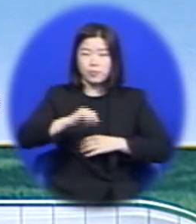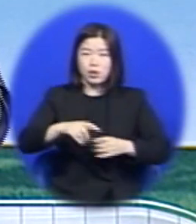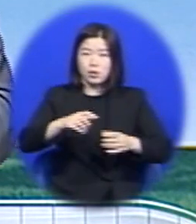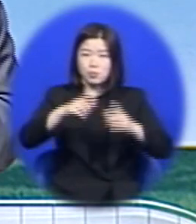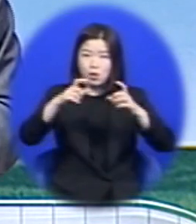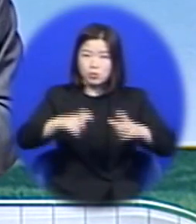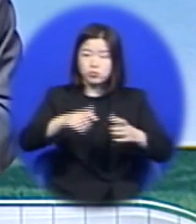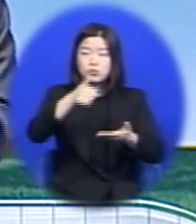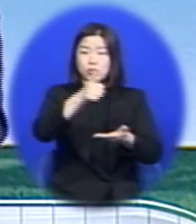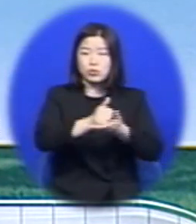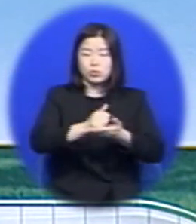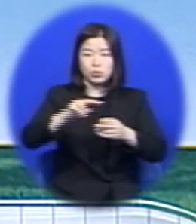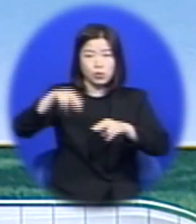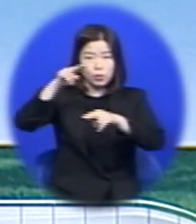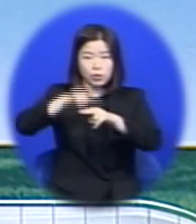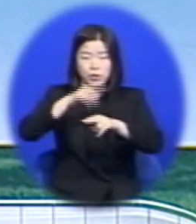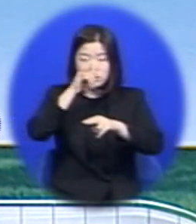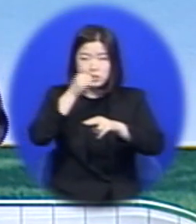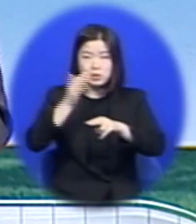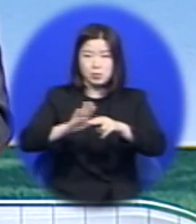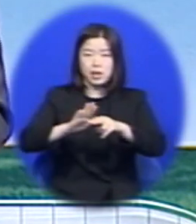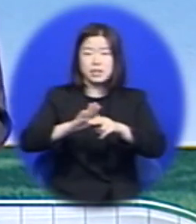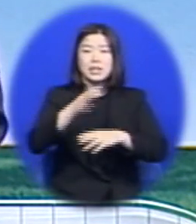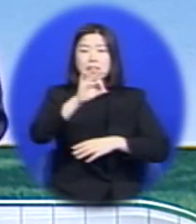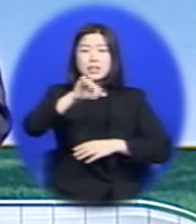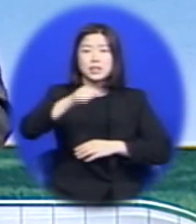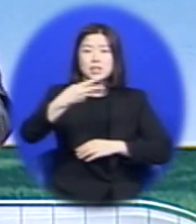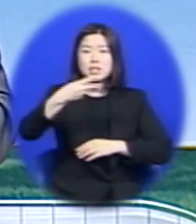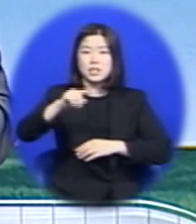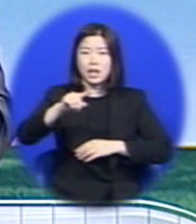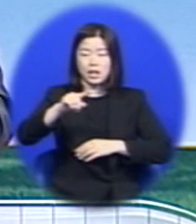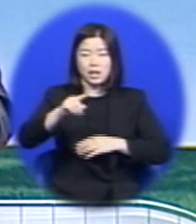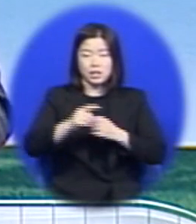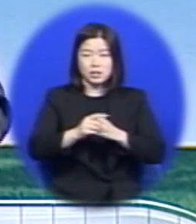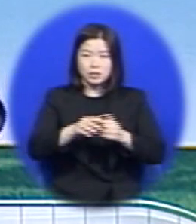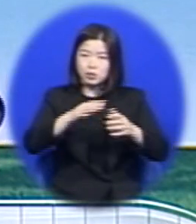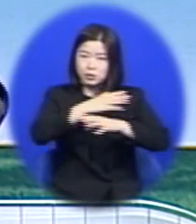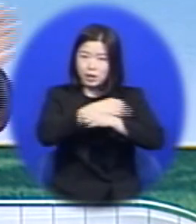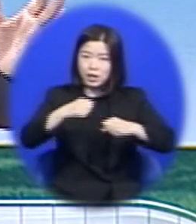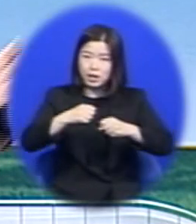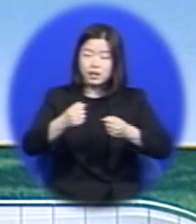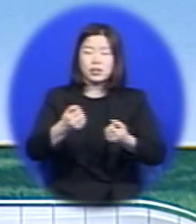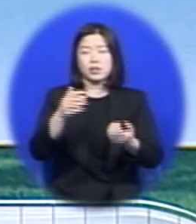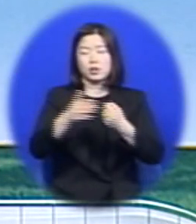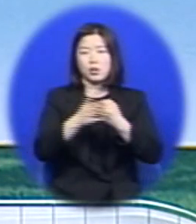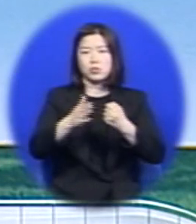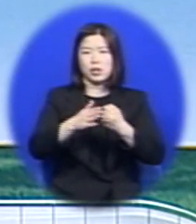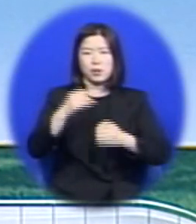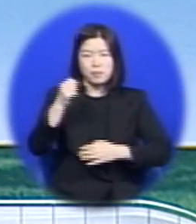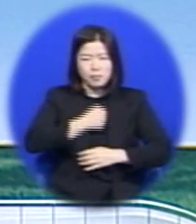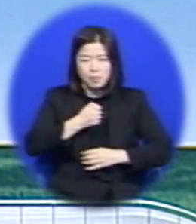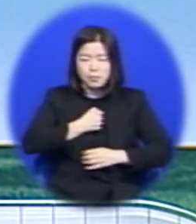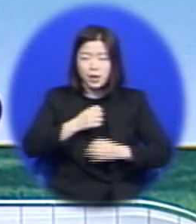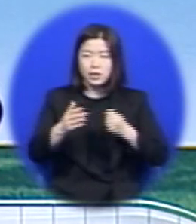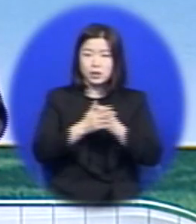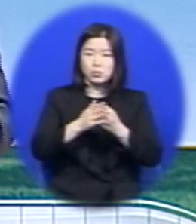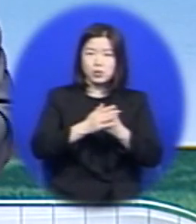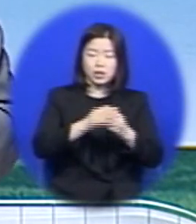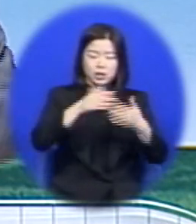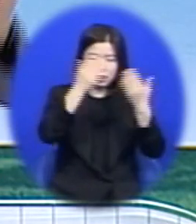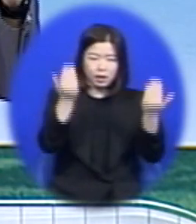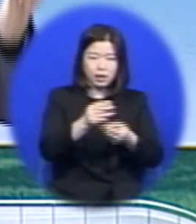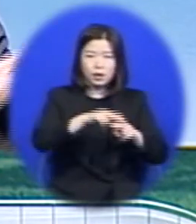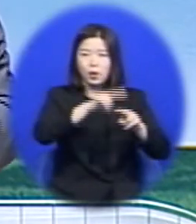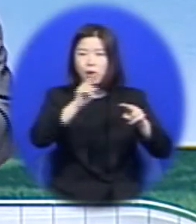을사보호조약이 체결되고 너무 비통한 마음으로 그는 군수직 내려놓고 그리고 방랑자가 되었습니다. 집에 있는